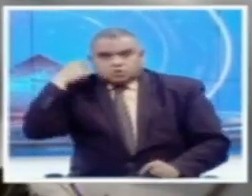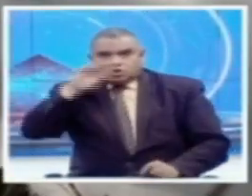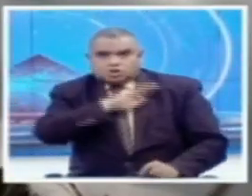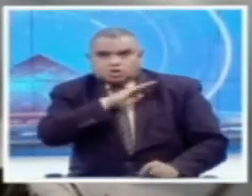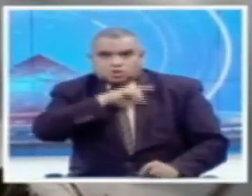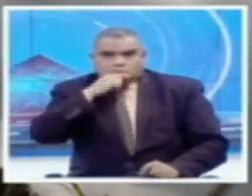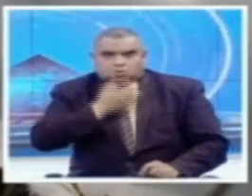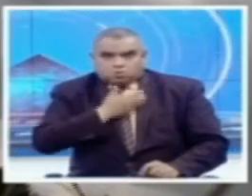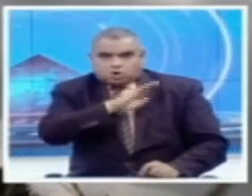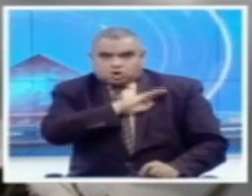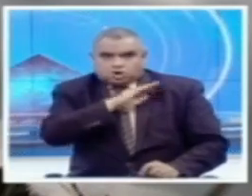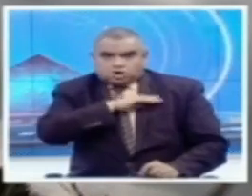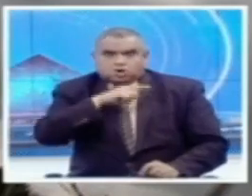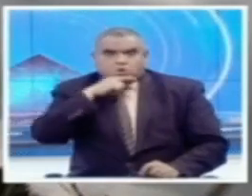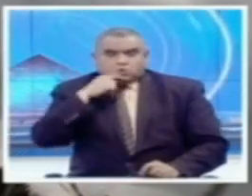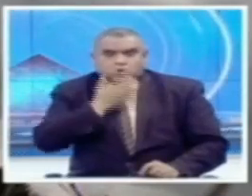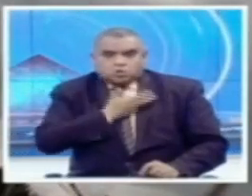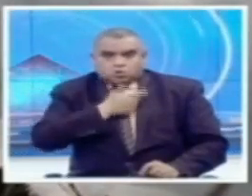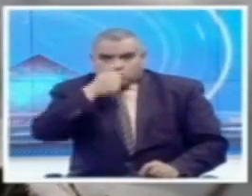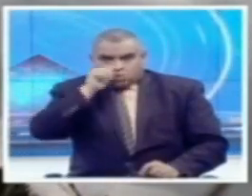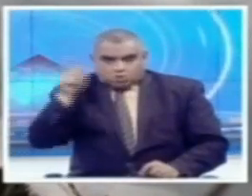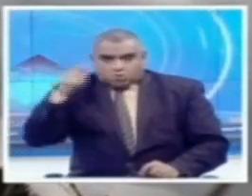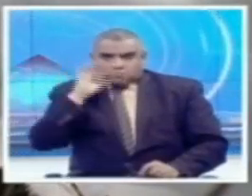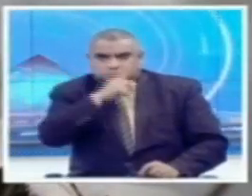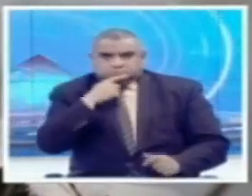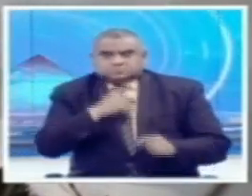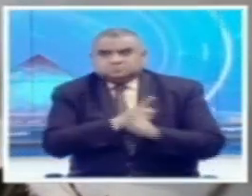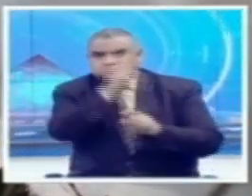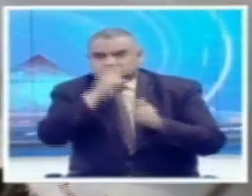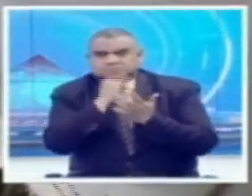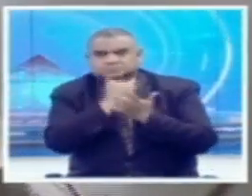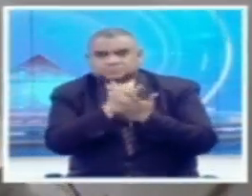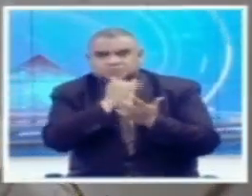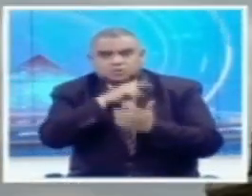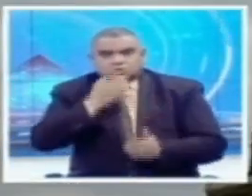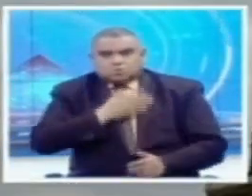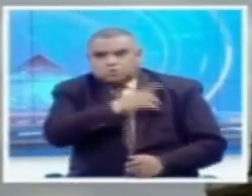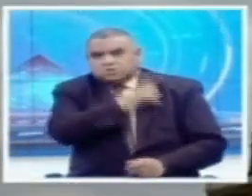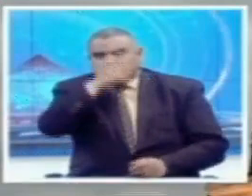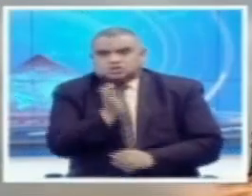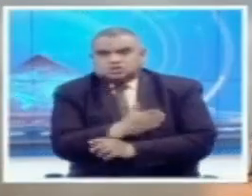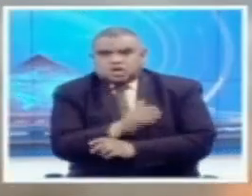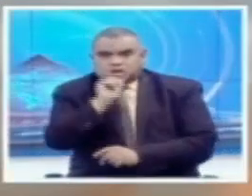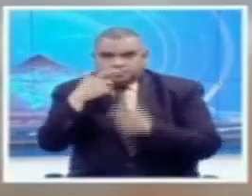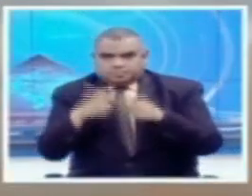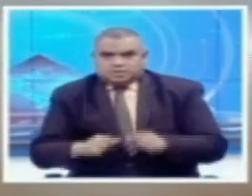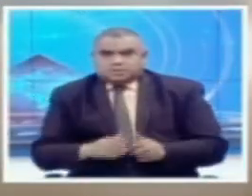القوات الروسية بإطلاق قذائف فوسفورية على بلدة مارينكا شرق البلاد.